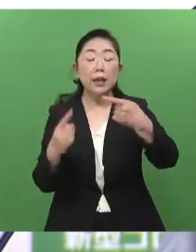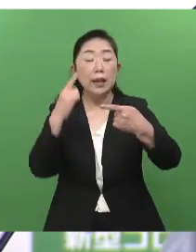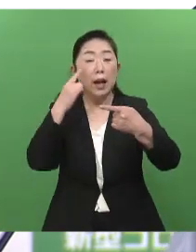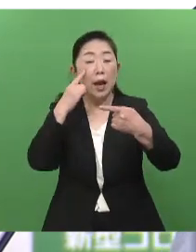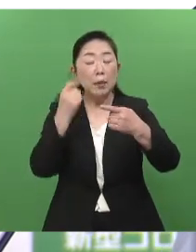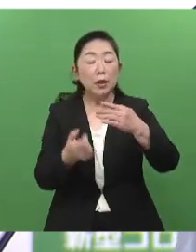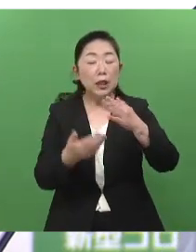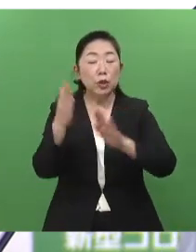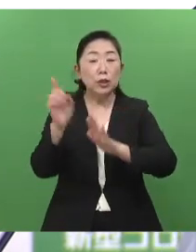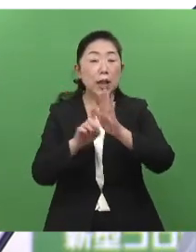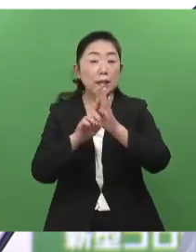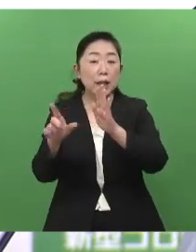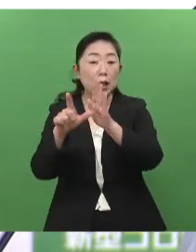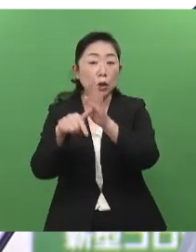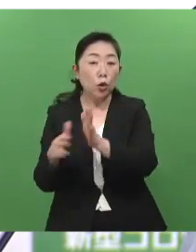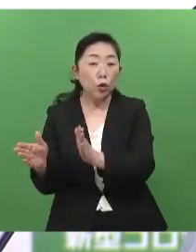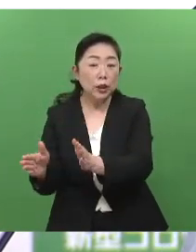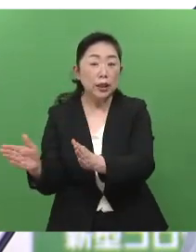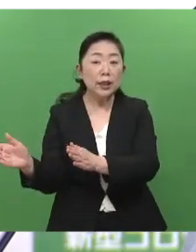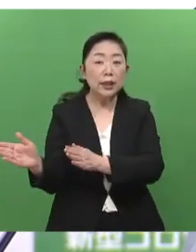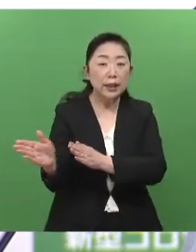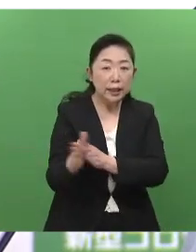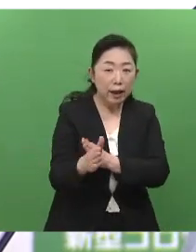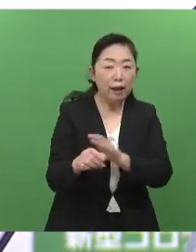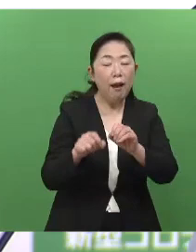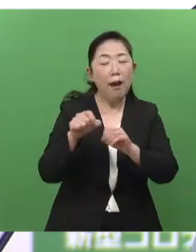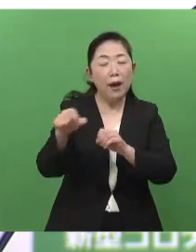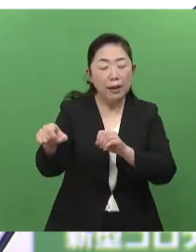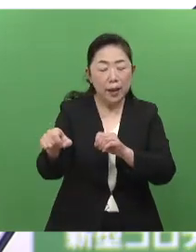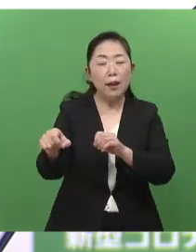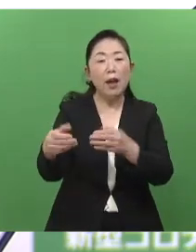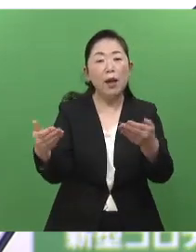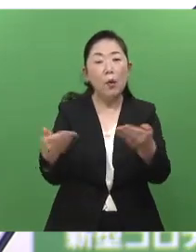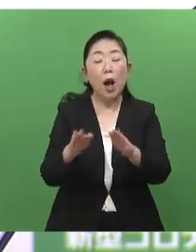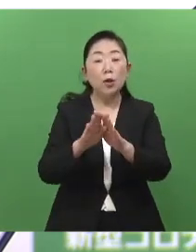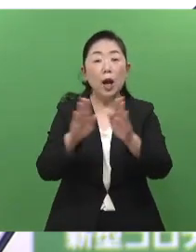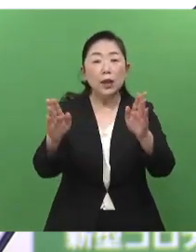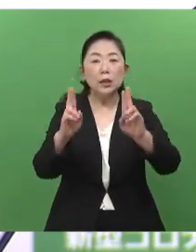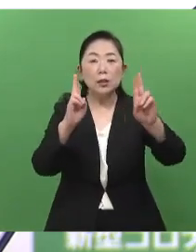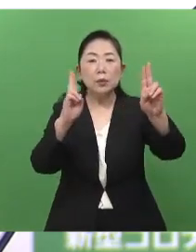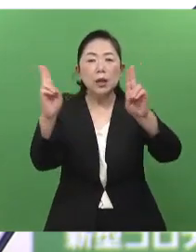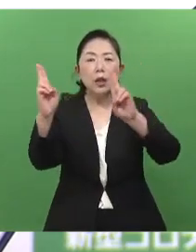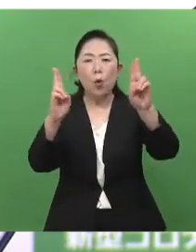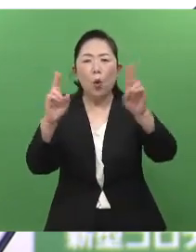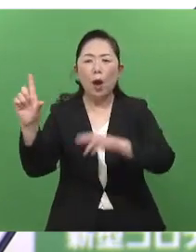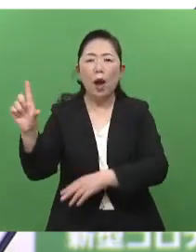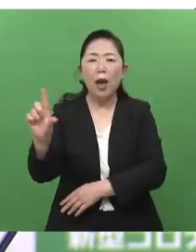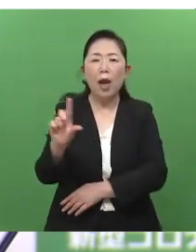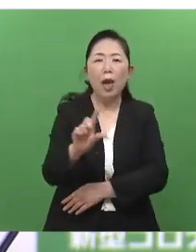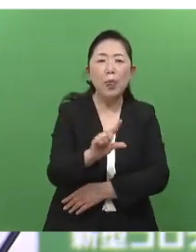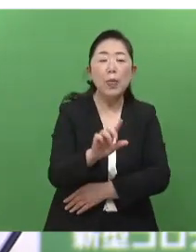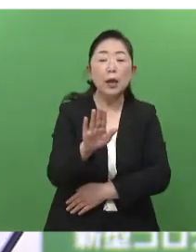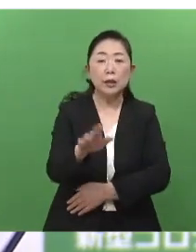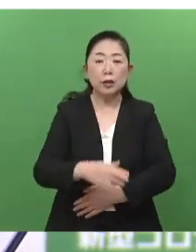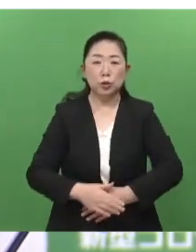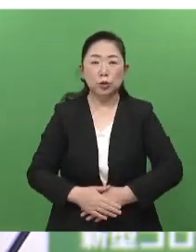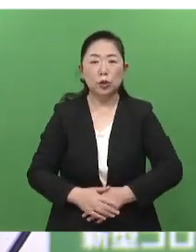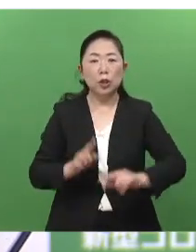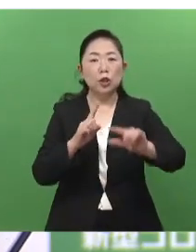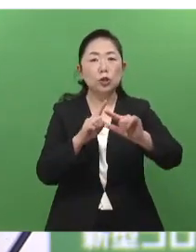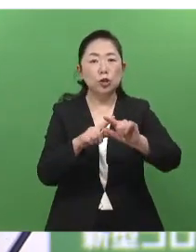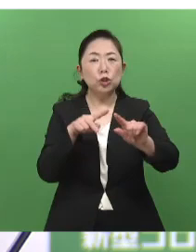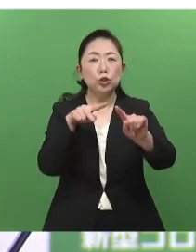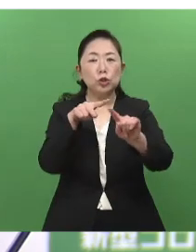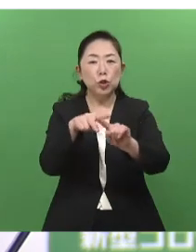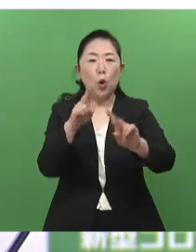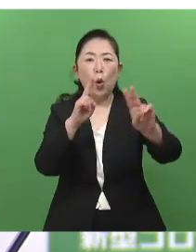時から、徐々にテレワークに取り組む企業というのが都の調査で少なくなっているんですけれども、特に中小企業での